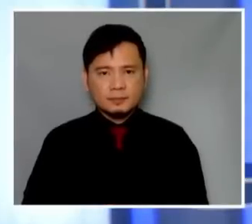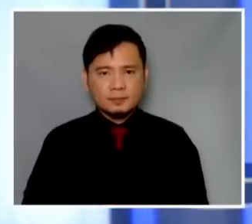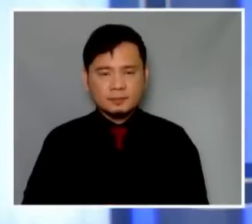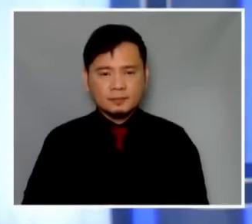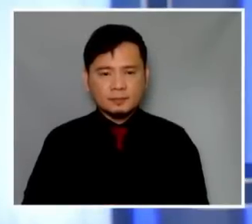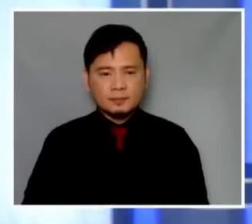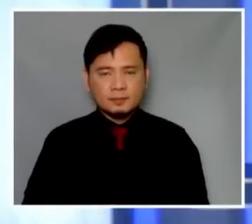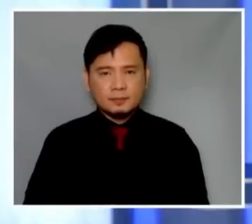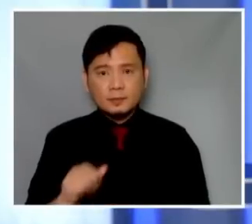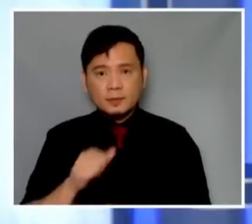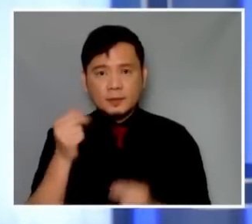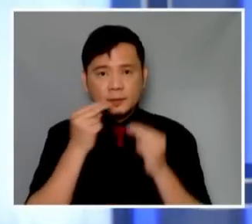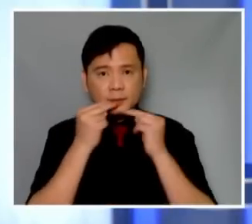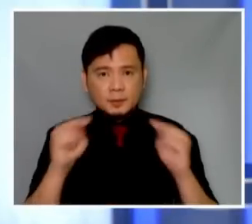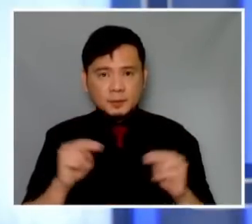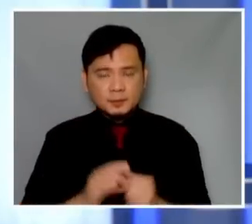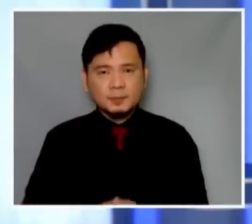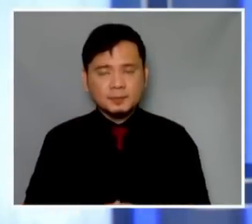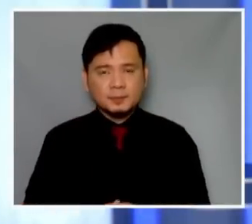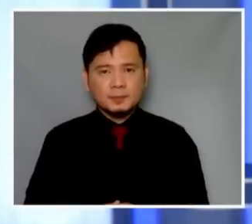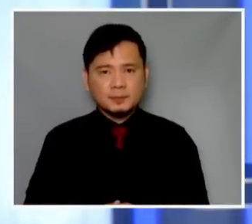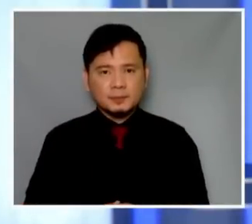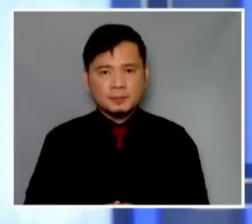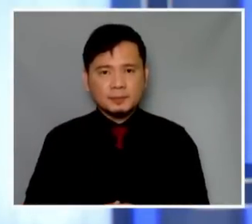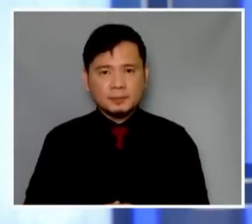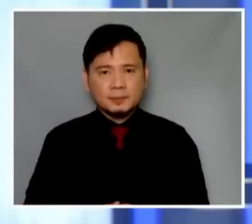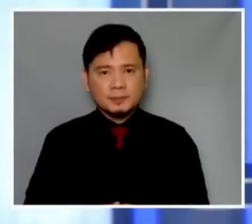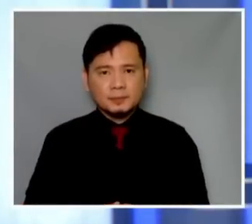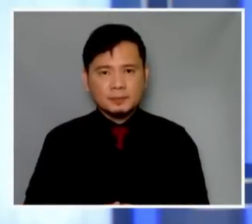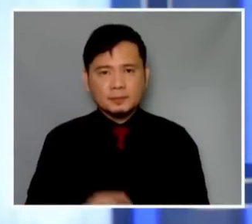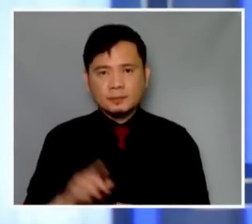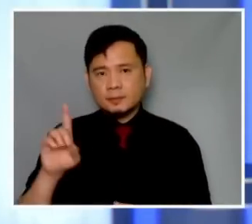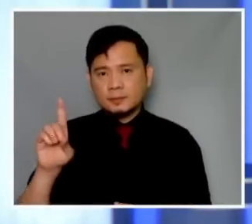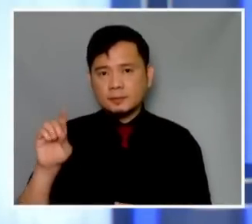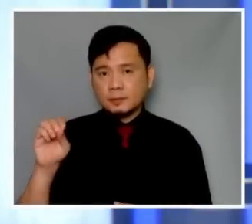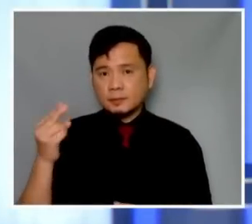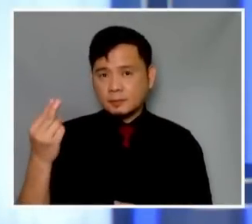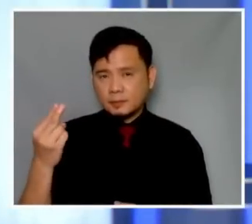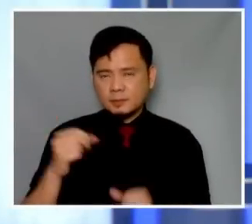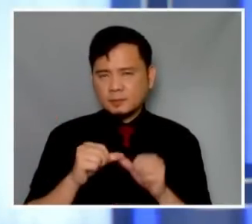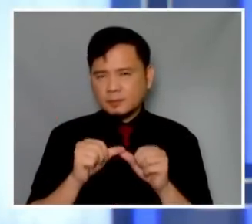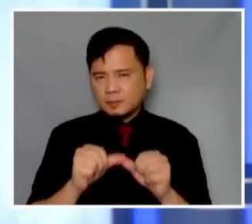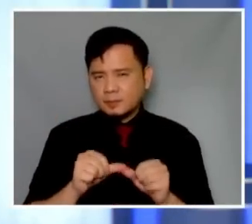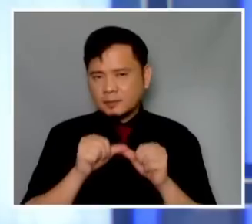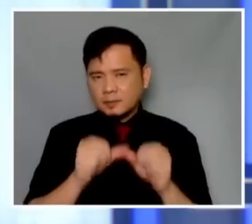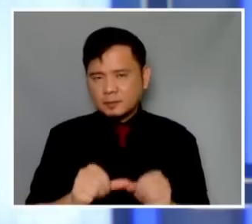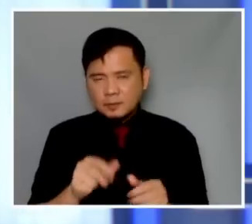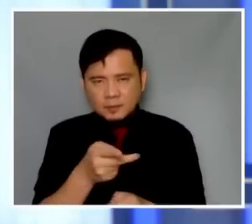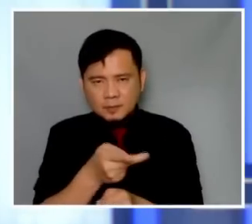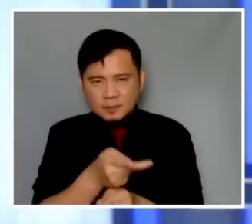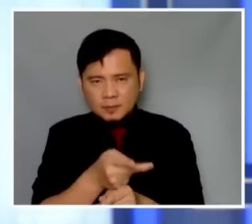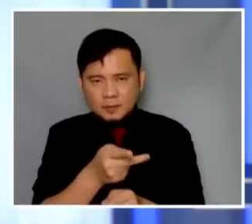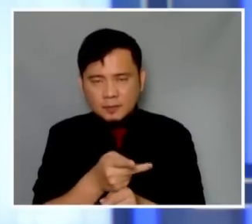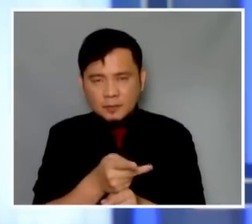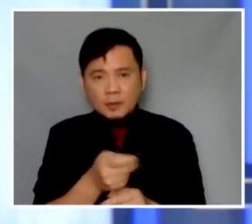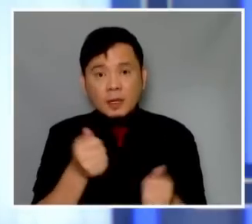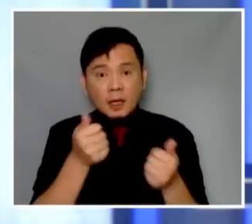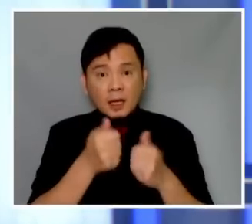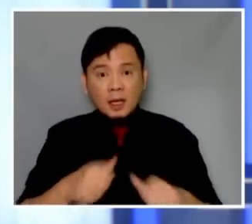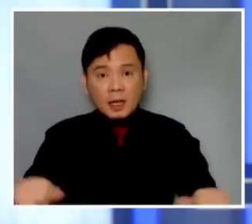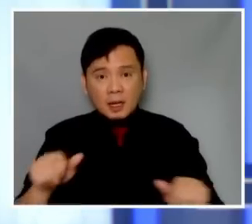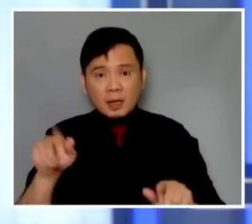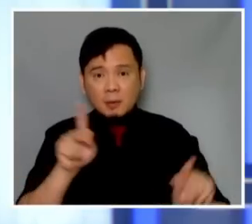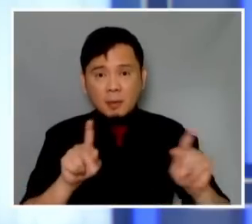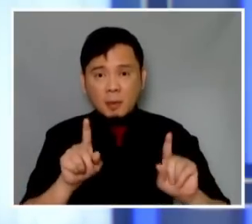Sa ibang balita naman, patuloy na binabantayan ng Department of Health ang mga close contact ng unang kumpirmadong